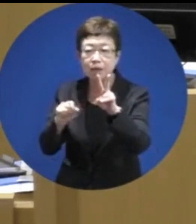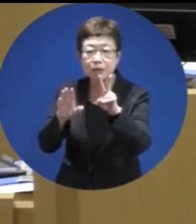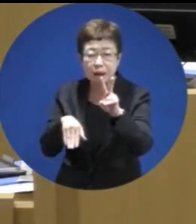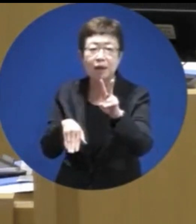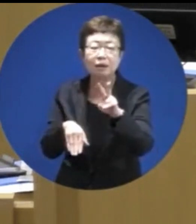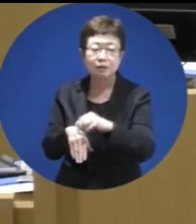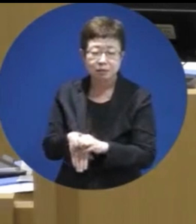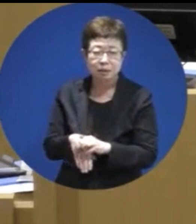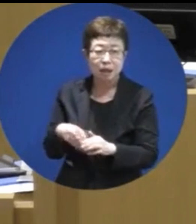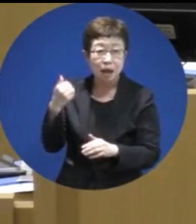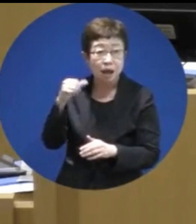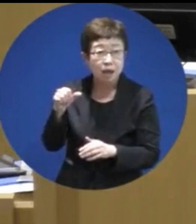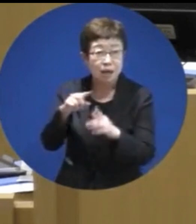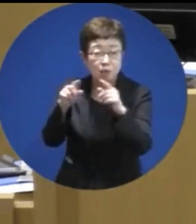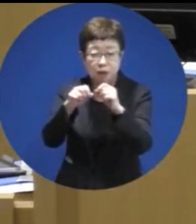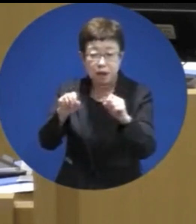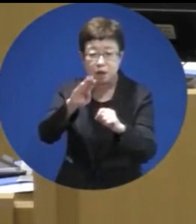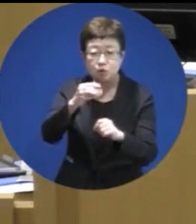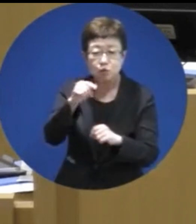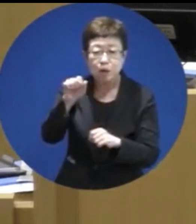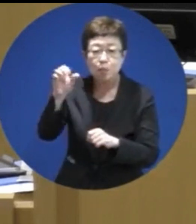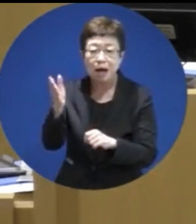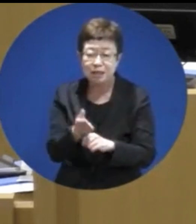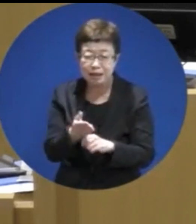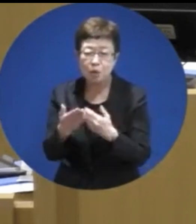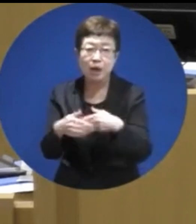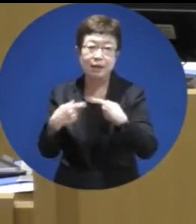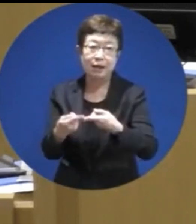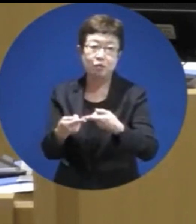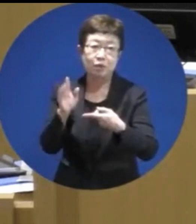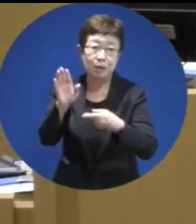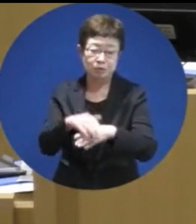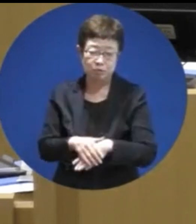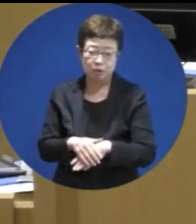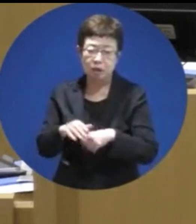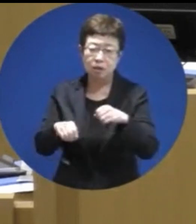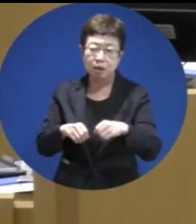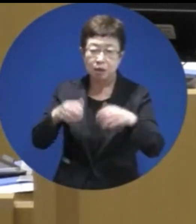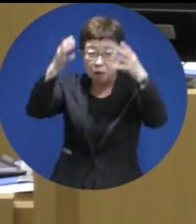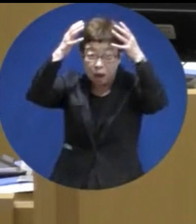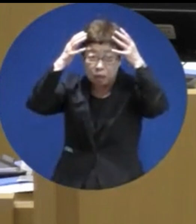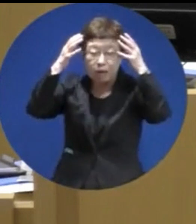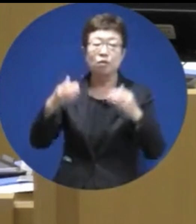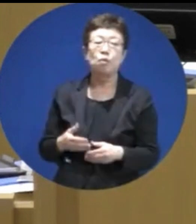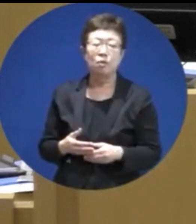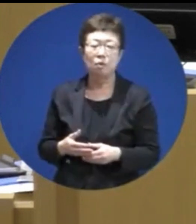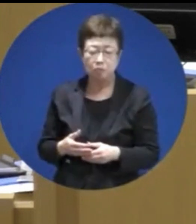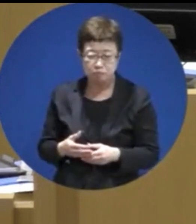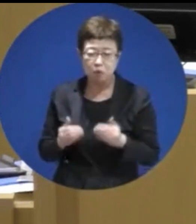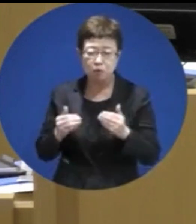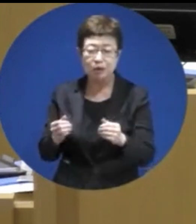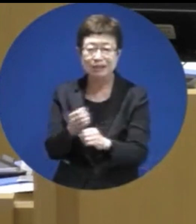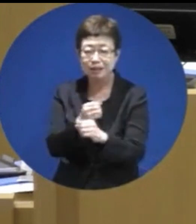公式 LINE によるアンケートでは 49.5% の方が保険加入しておりますが、 自転車用ヘルメット着用促進事業の